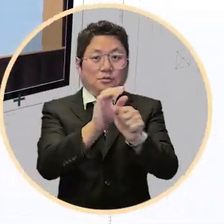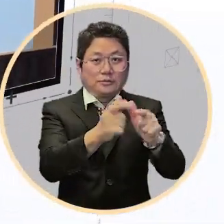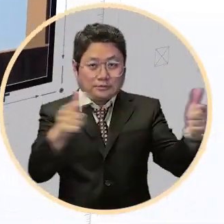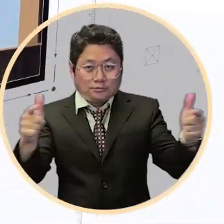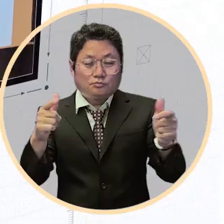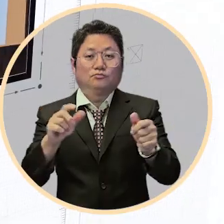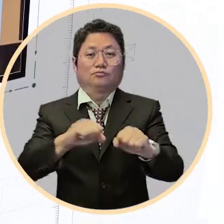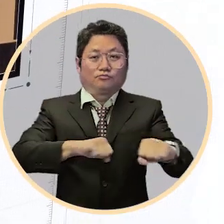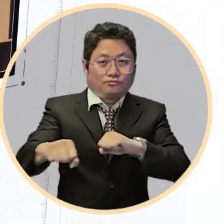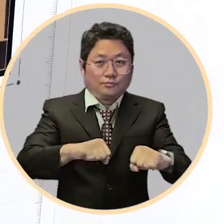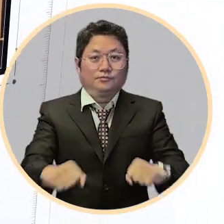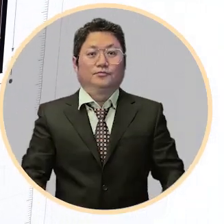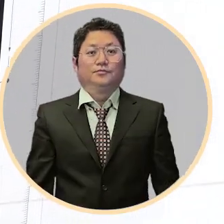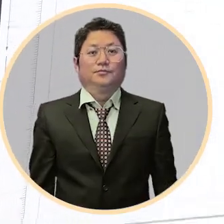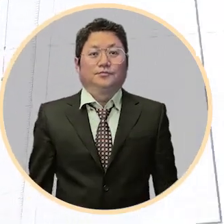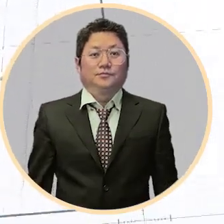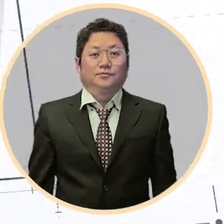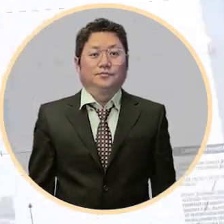재활연구개발지원사업 등을 수행하고